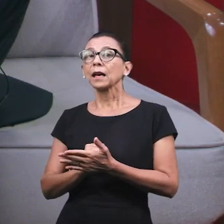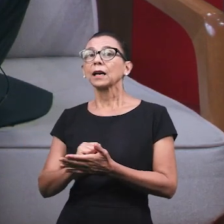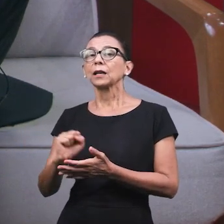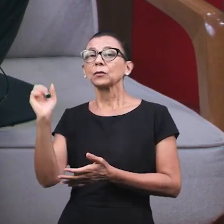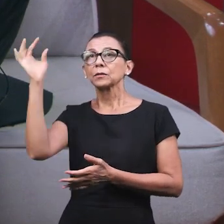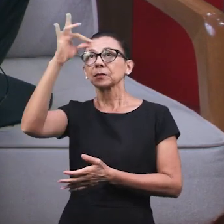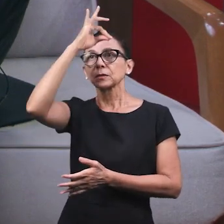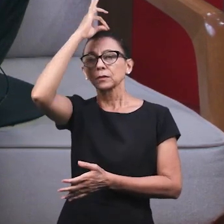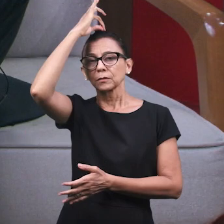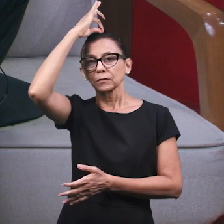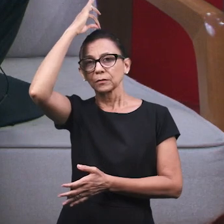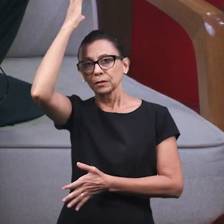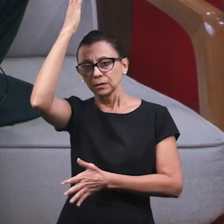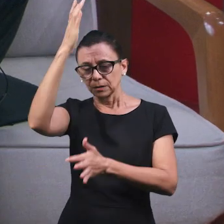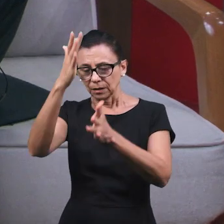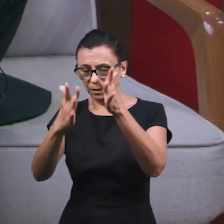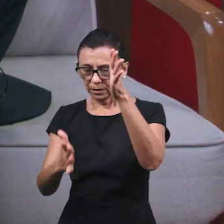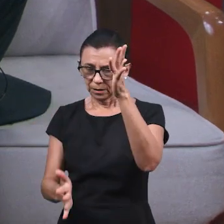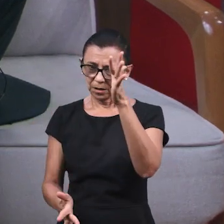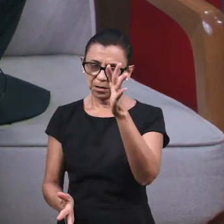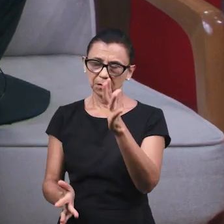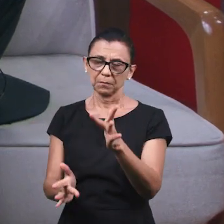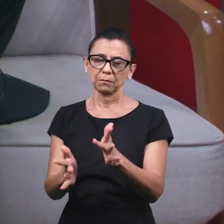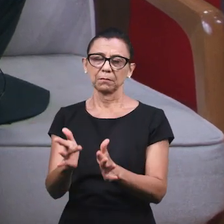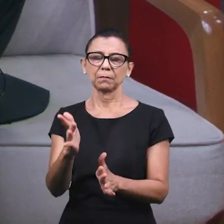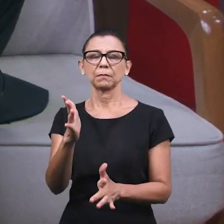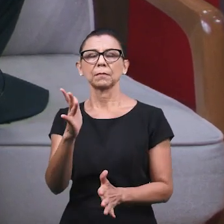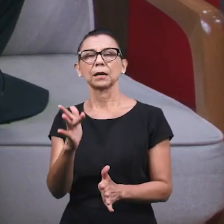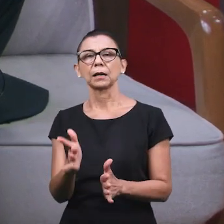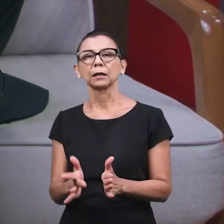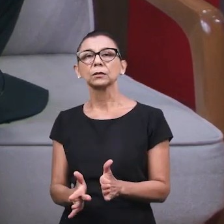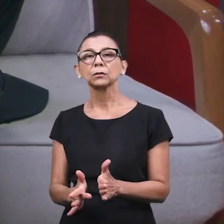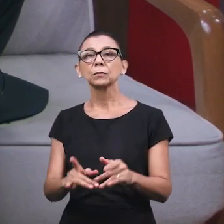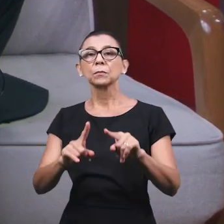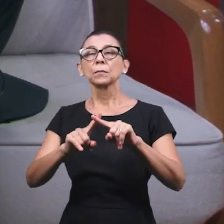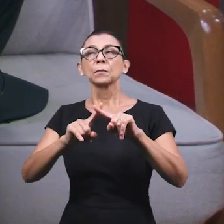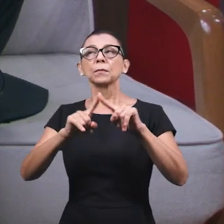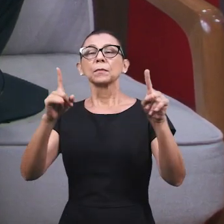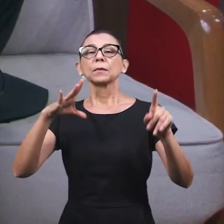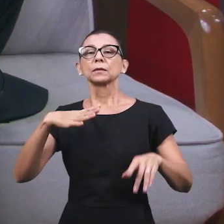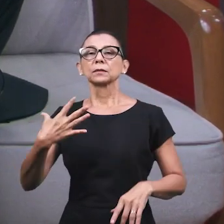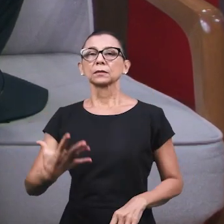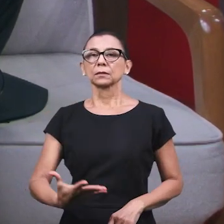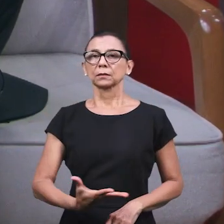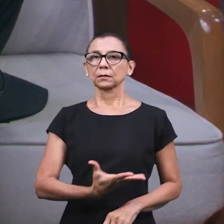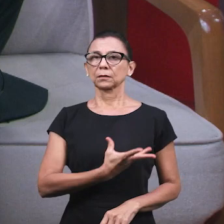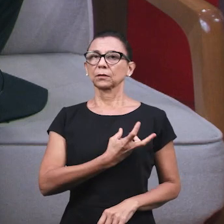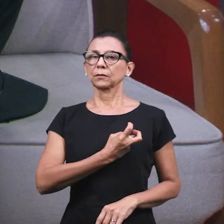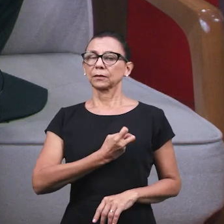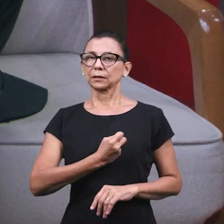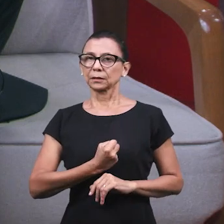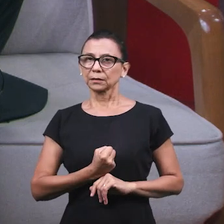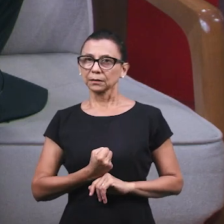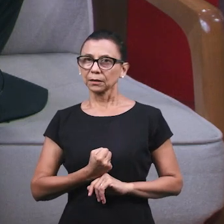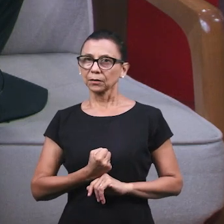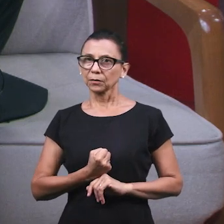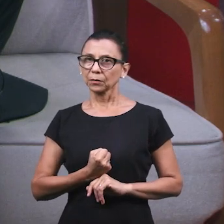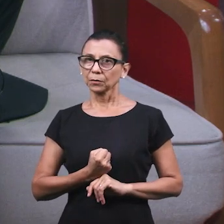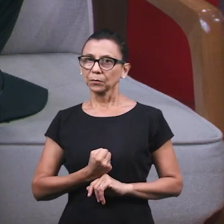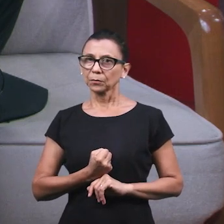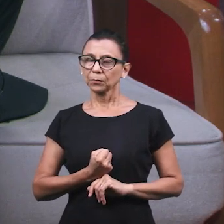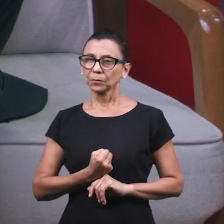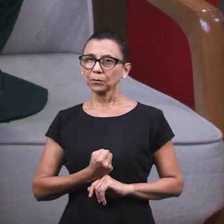et la Pentecôte, le versement du Saint-Esprit, mais le salut seulement